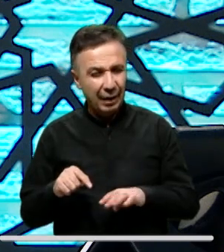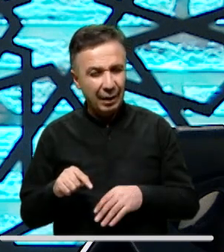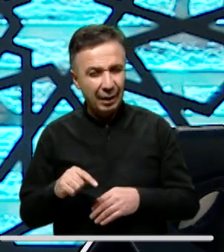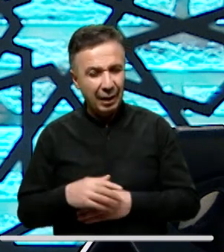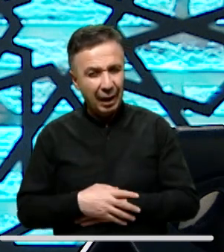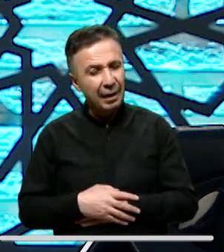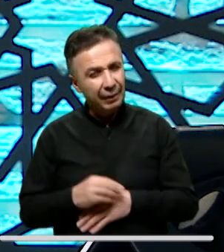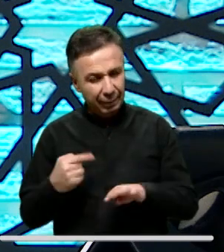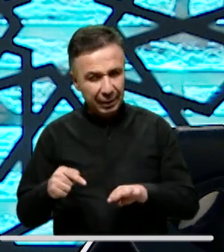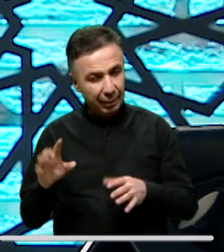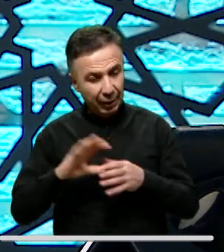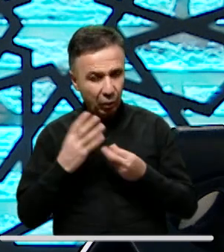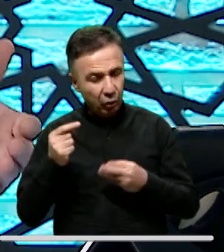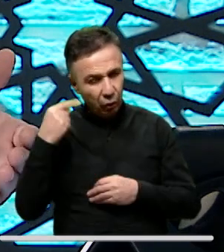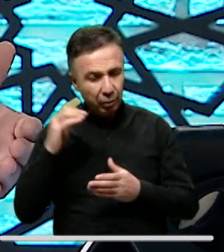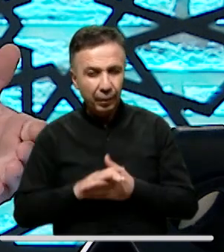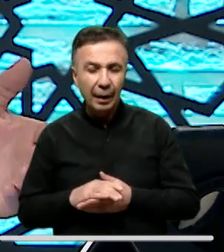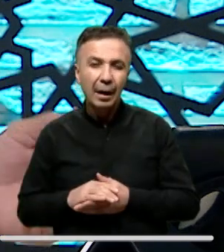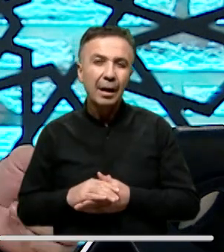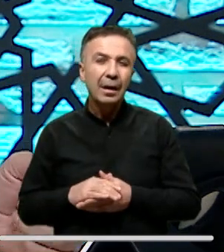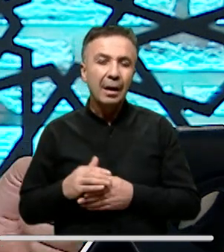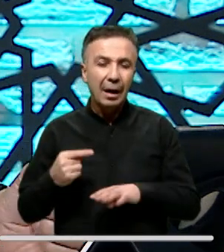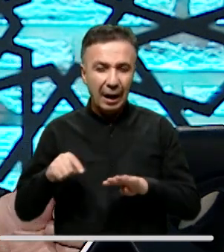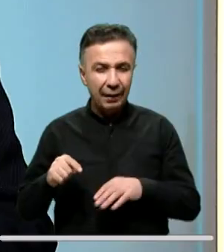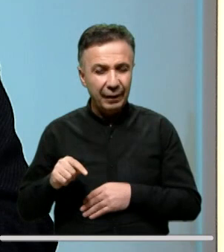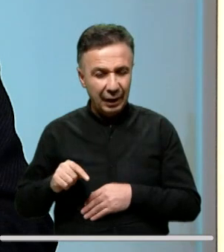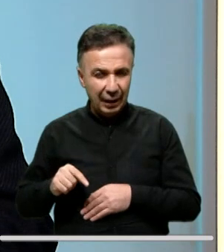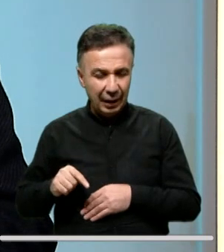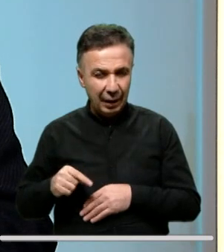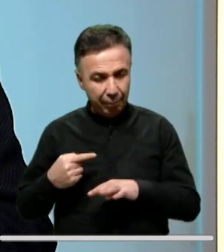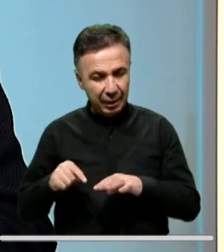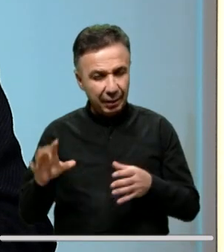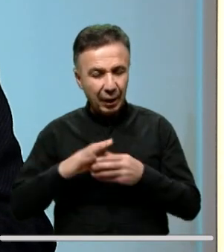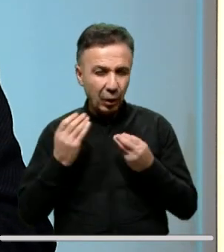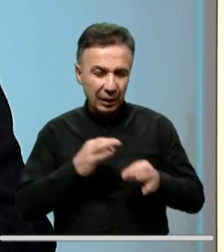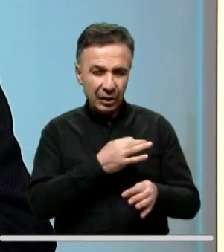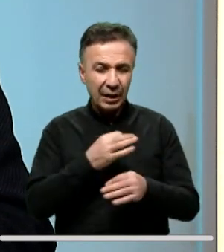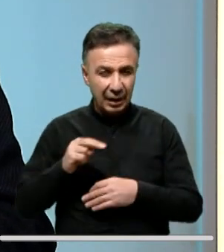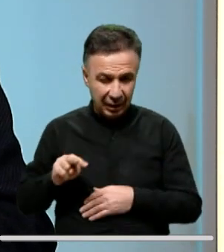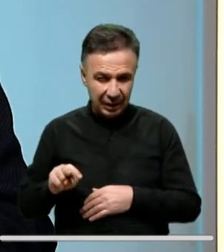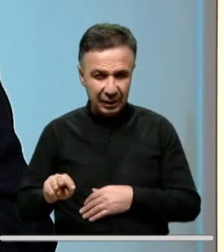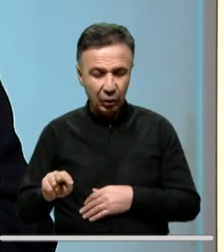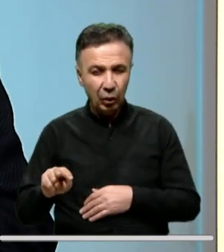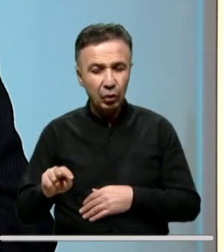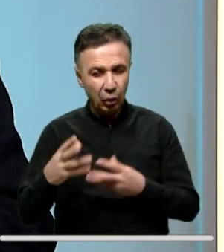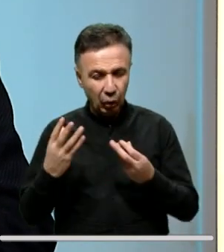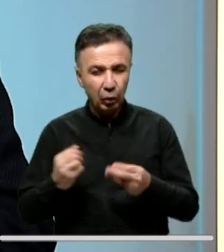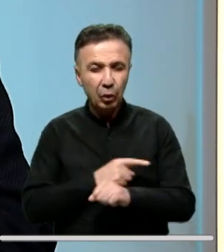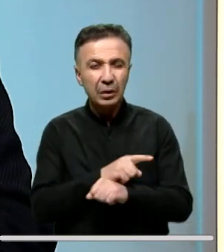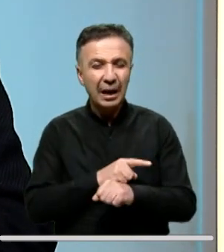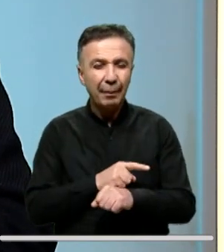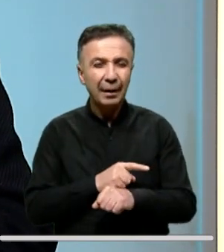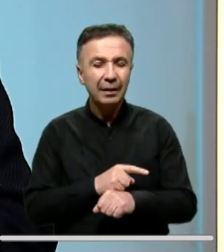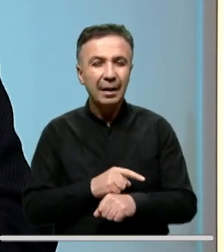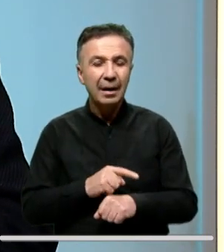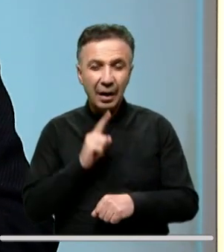Hanefilerde seferi olduğunda ben namazı tam kılarım deme hakkı var mıdır?